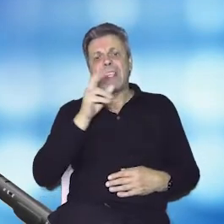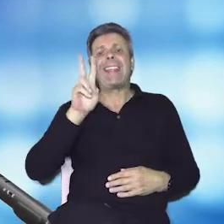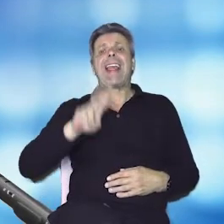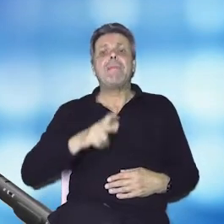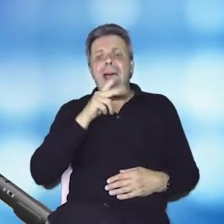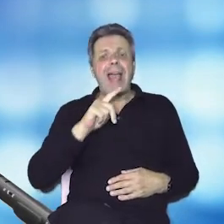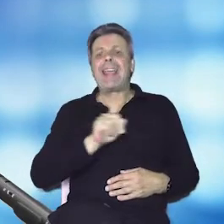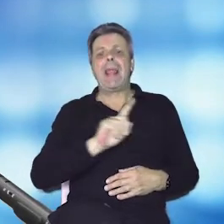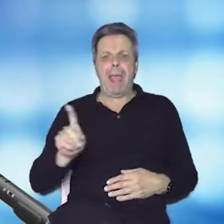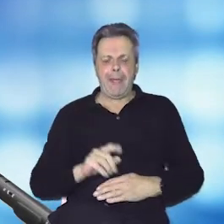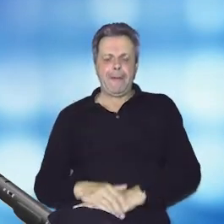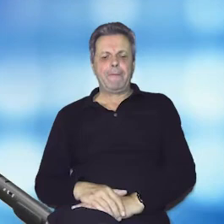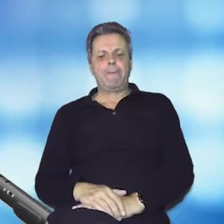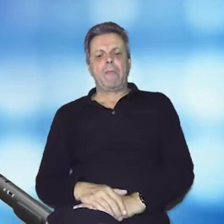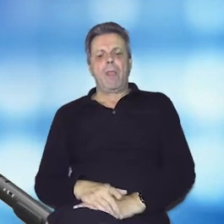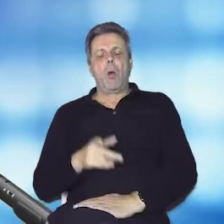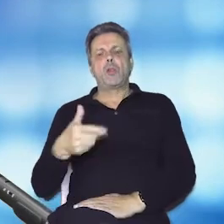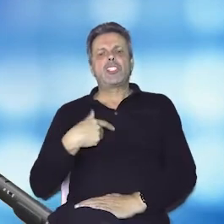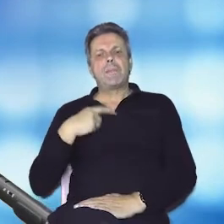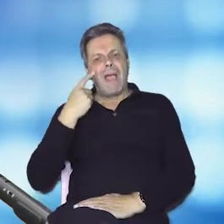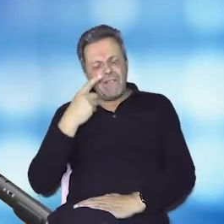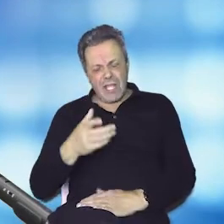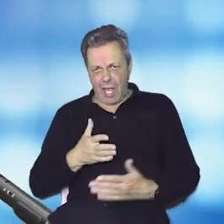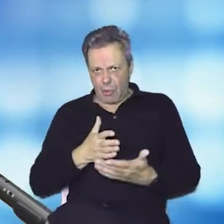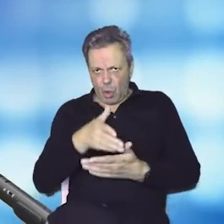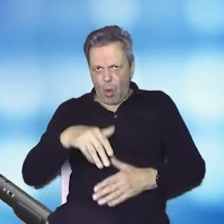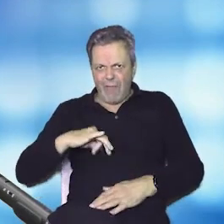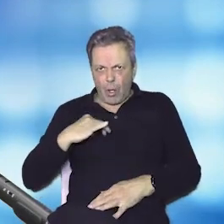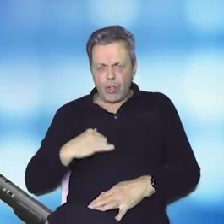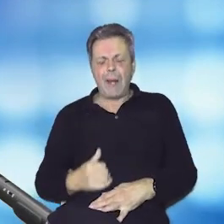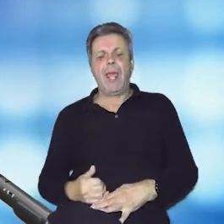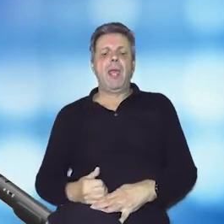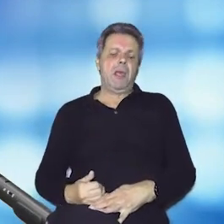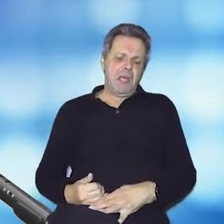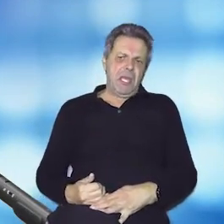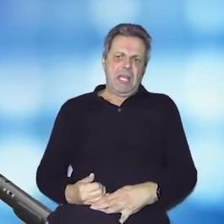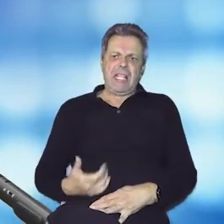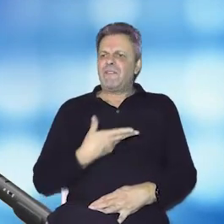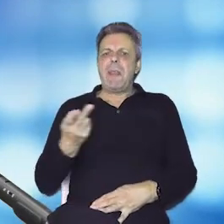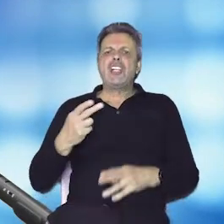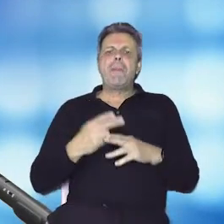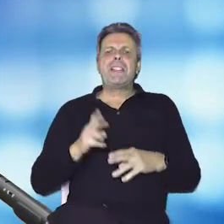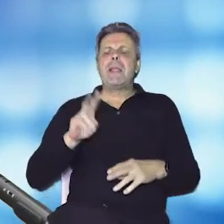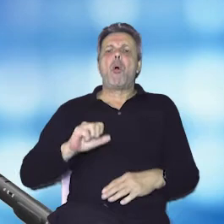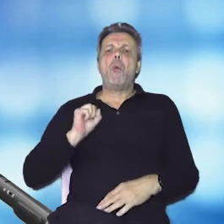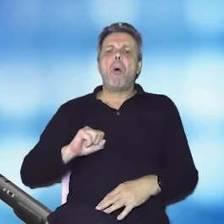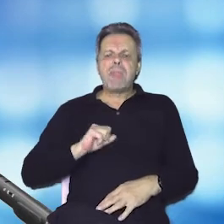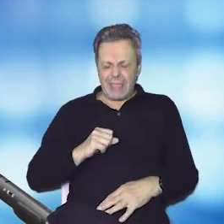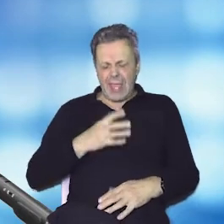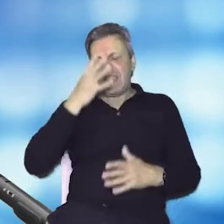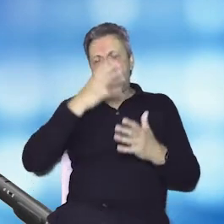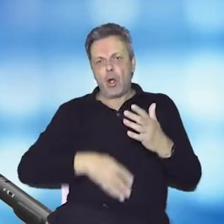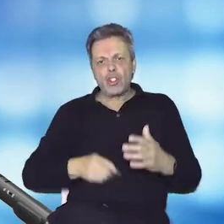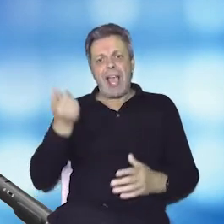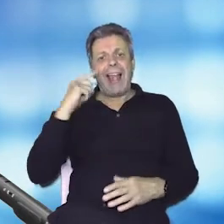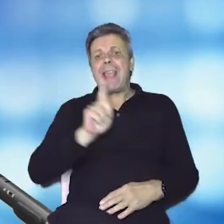rak ili nema rak. Jer ono što sam ja vidjela kroz sve ove godine koliko radim je da svi naši pacijenti mogu podnijeti dijagnozu. ali